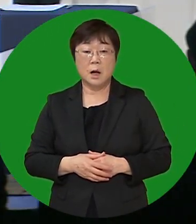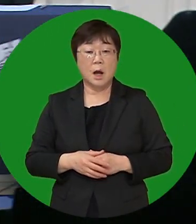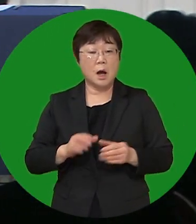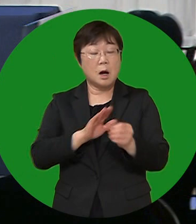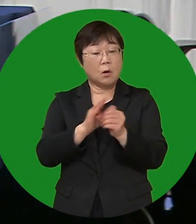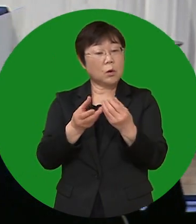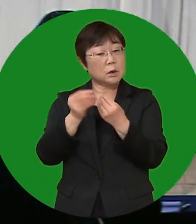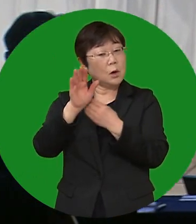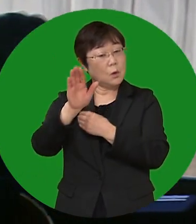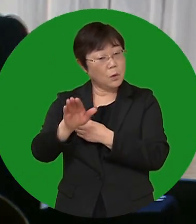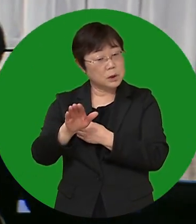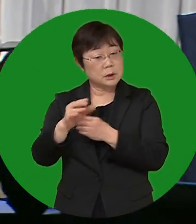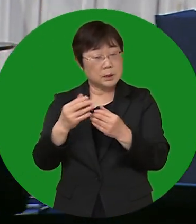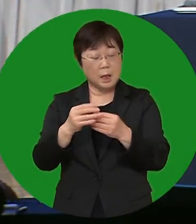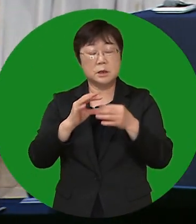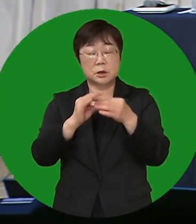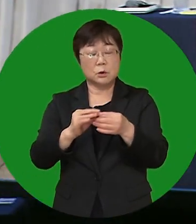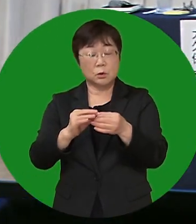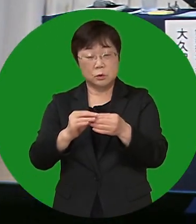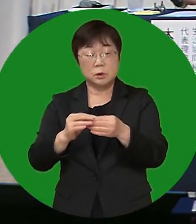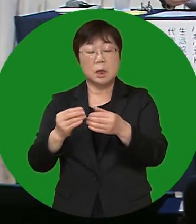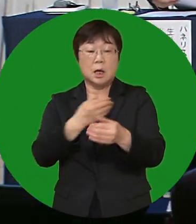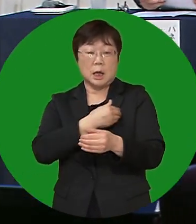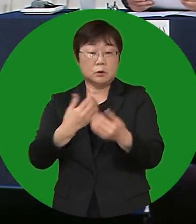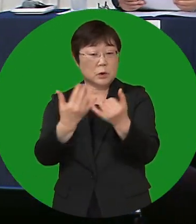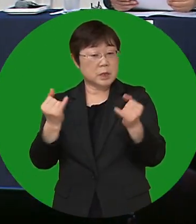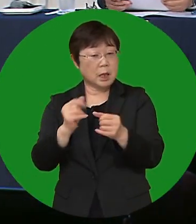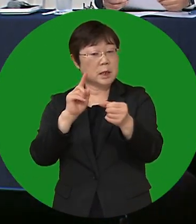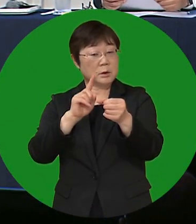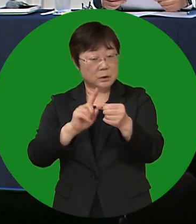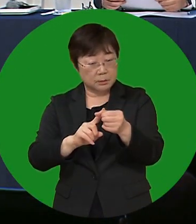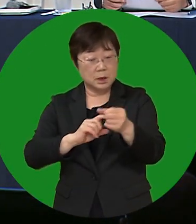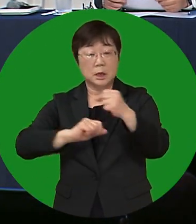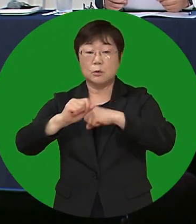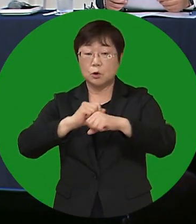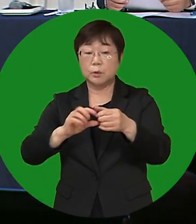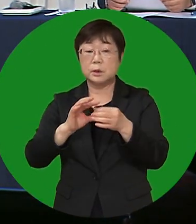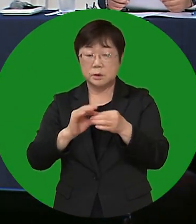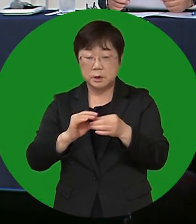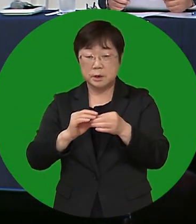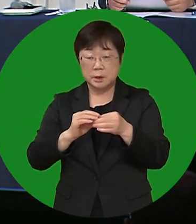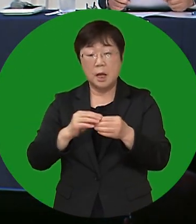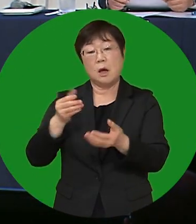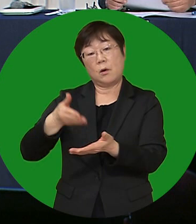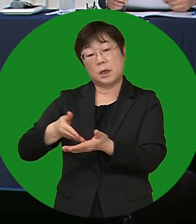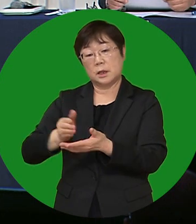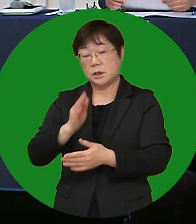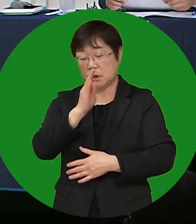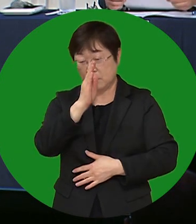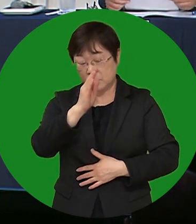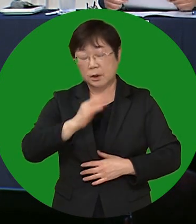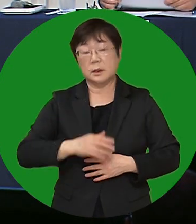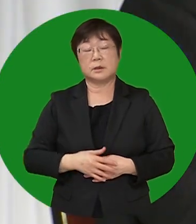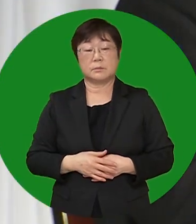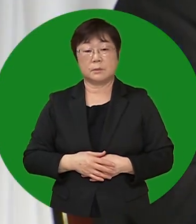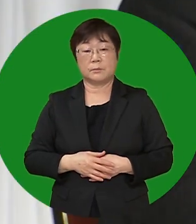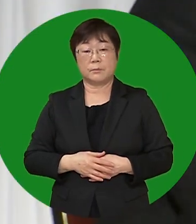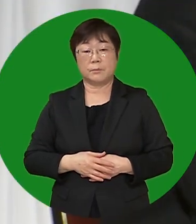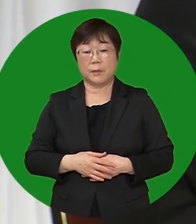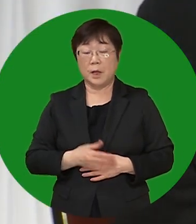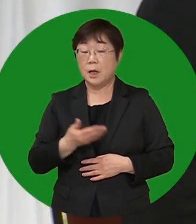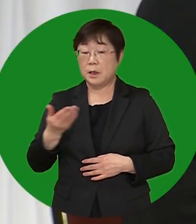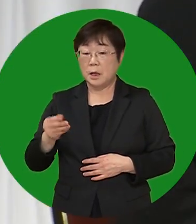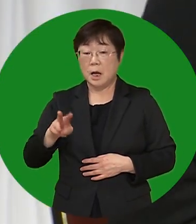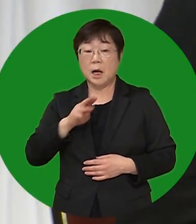ラフターこのは3世帯増加の社会に向けた取組についてそれぞれの皆さんからまたお話いただければ大変さようでございますでまたあの